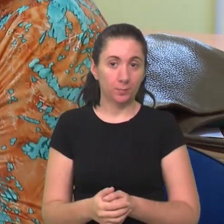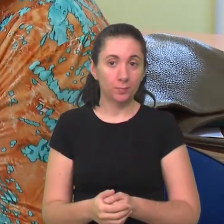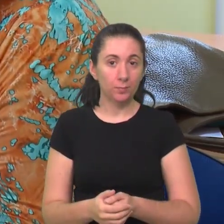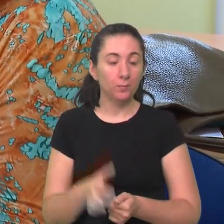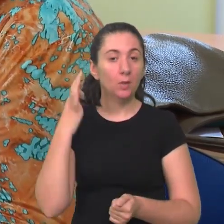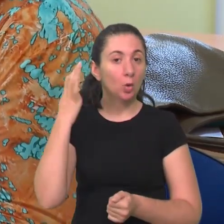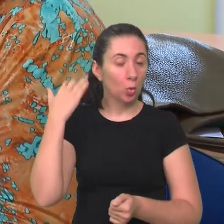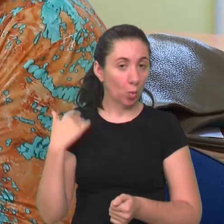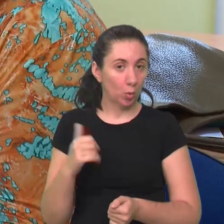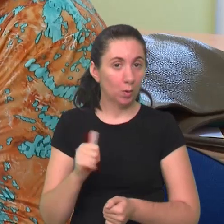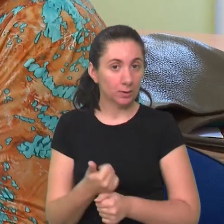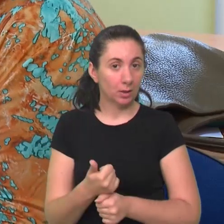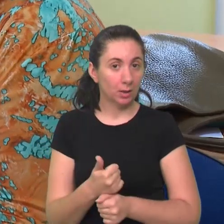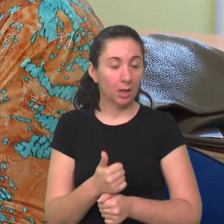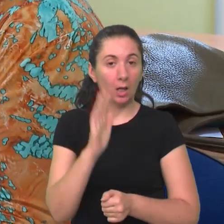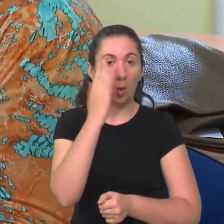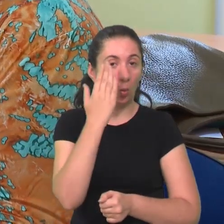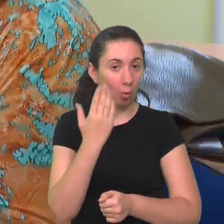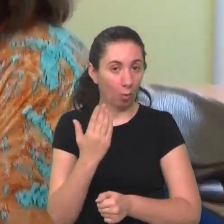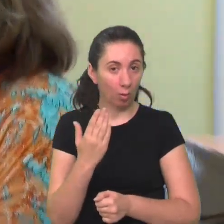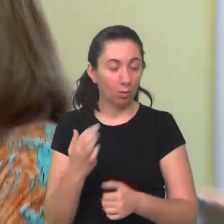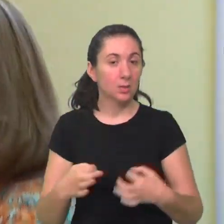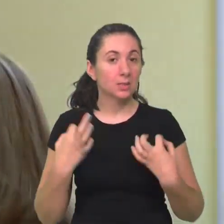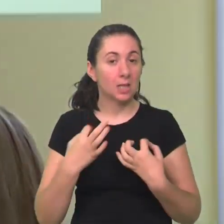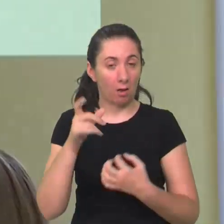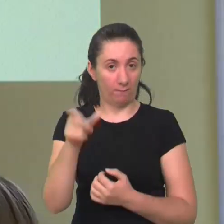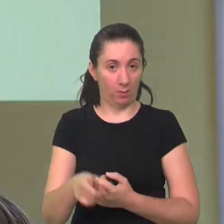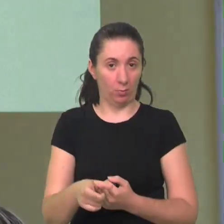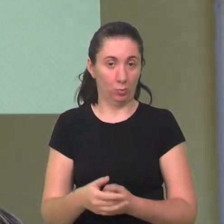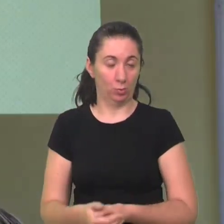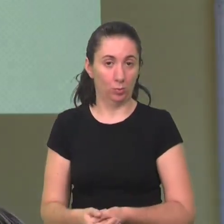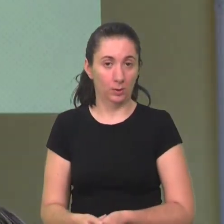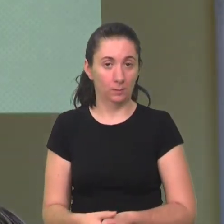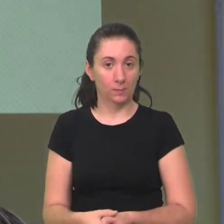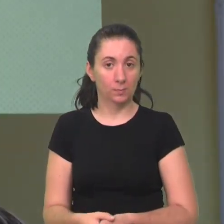Kosa je zapravo zrcalo zdravlja osobe.